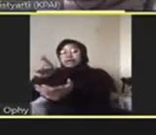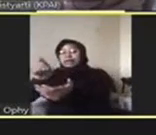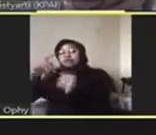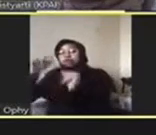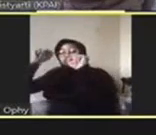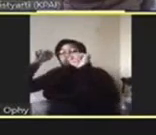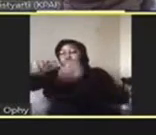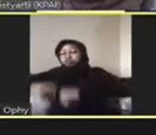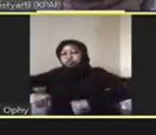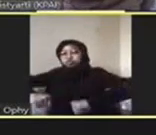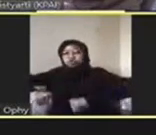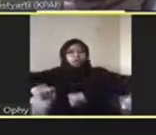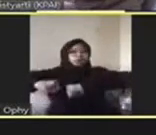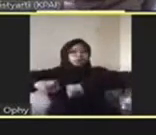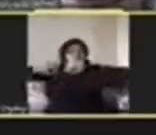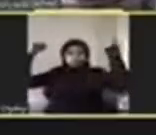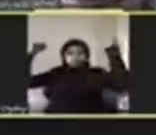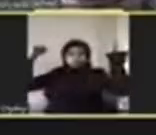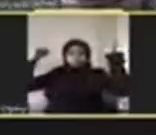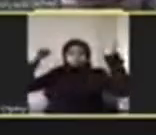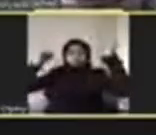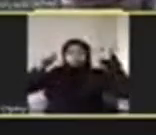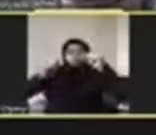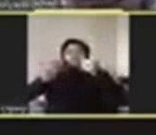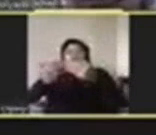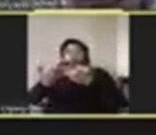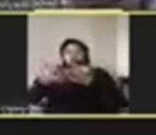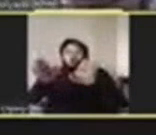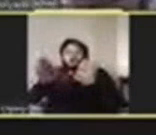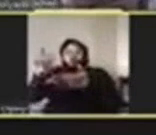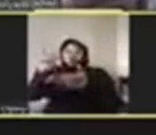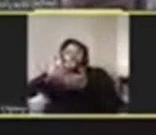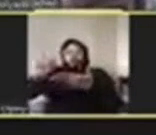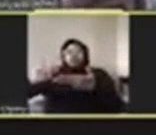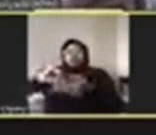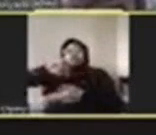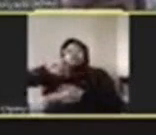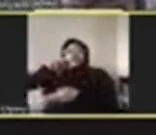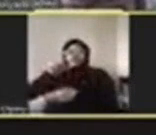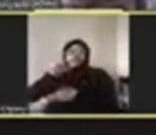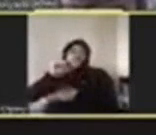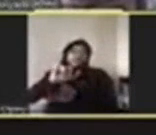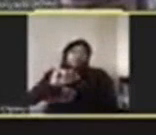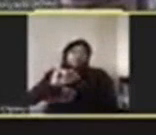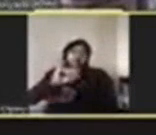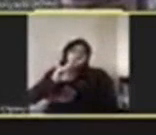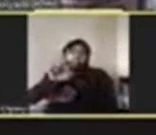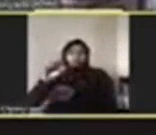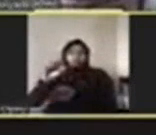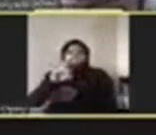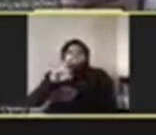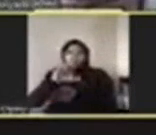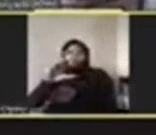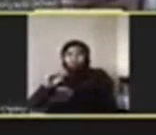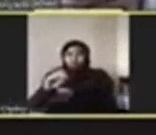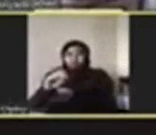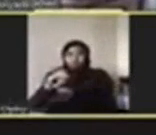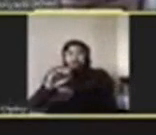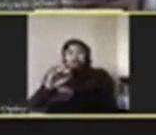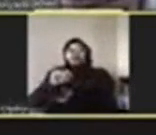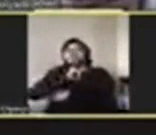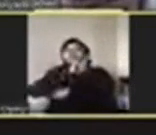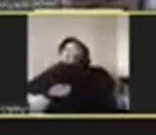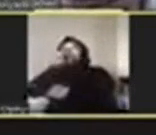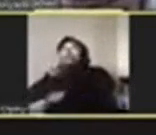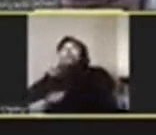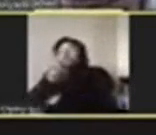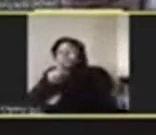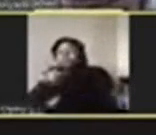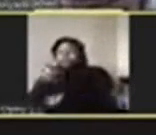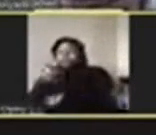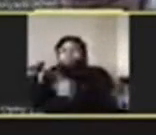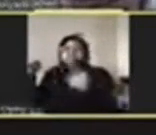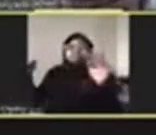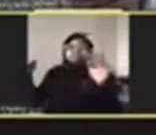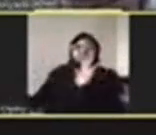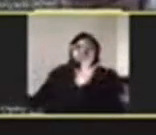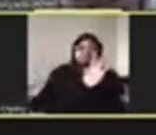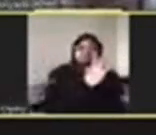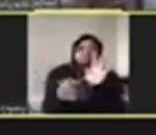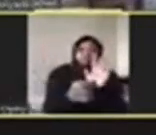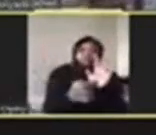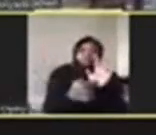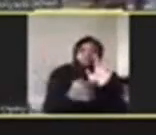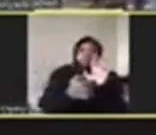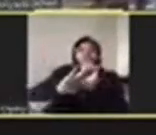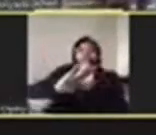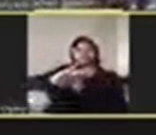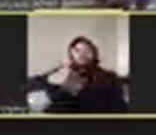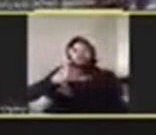tidak setuju kalau sekolah dibuka pada Juli 2020. Jadi pertanyaan pada angket ini sudah mengarah pada tahun ajaran baru yaitu